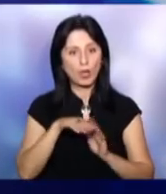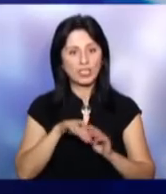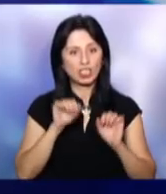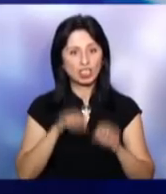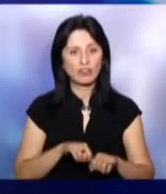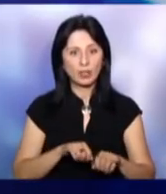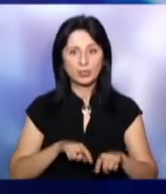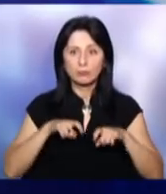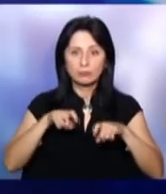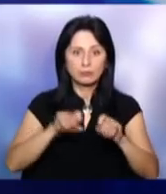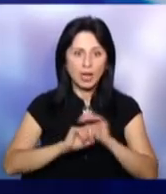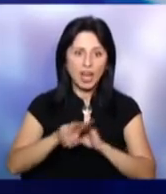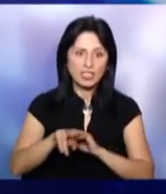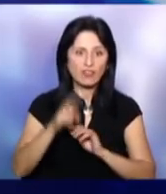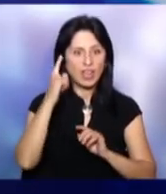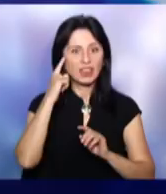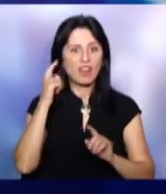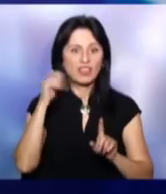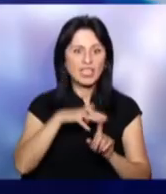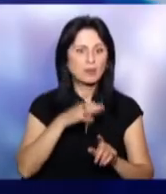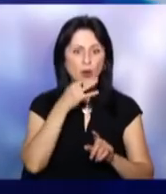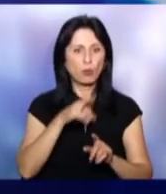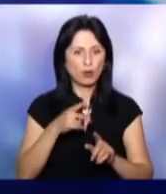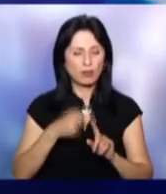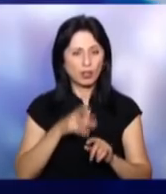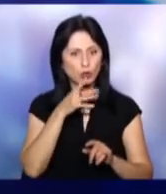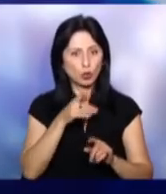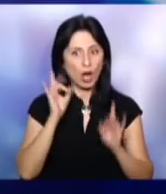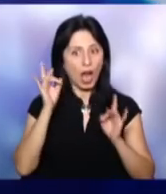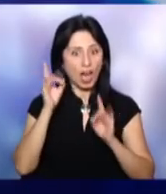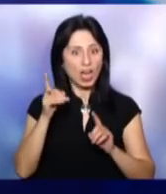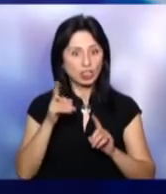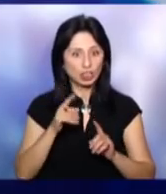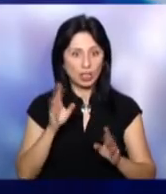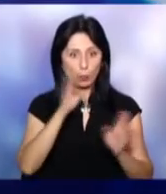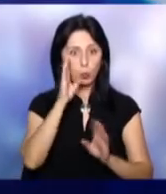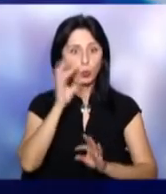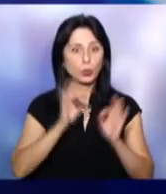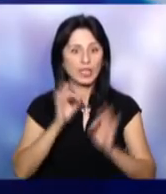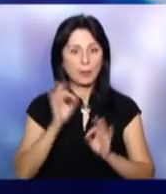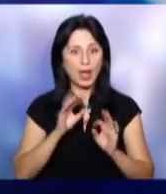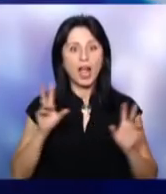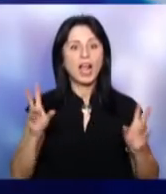შევძლოთ გაქცევა თუ თავდასხმა თუ ნებისმიერი იმ ფორმით ბუნებაში სამი ფორმა